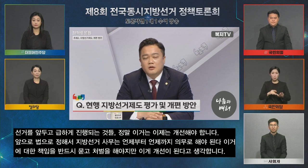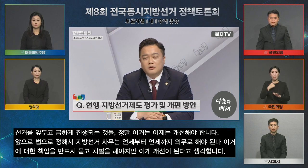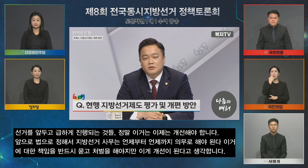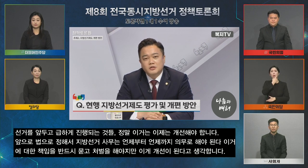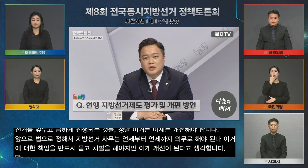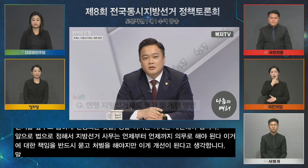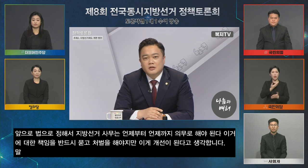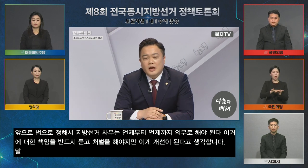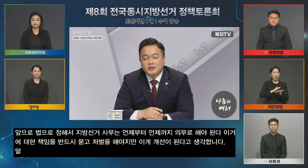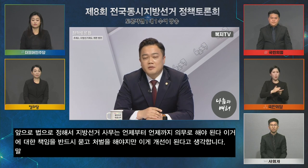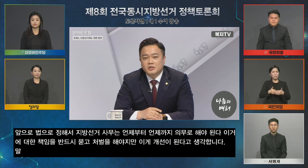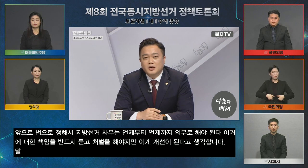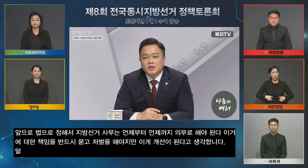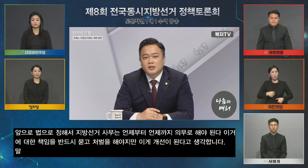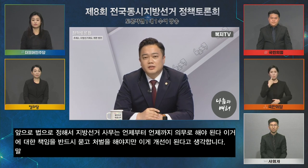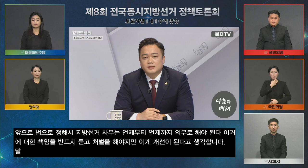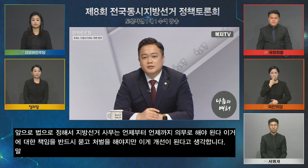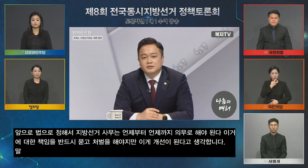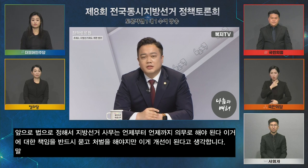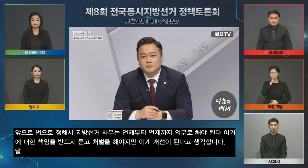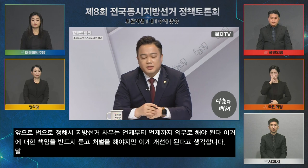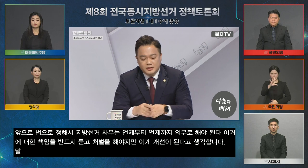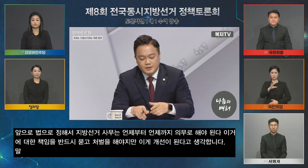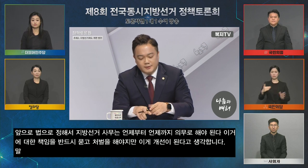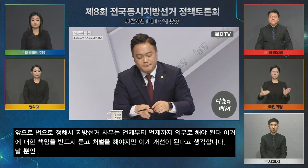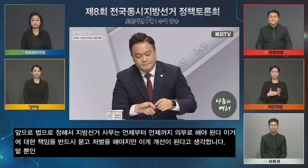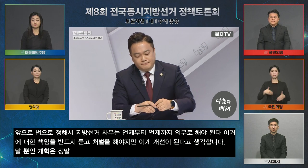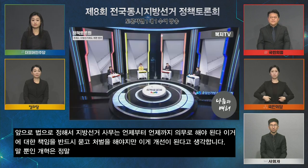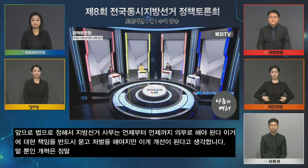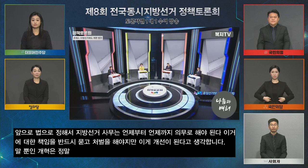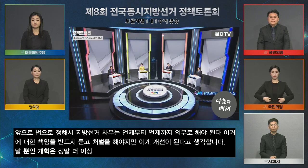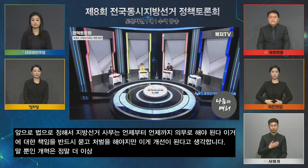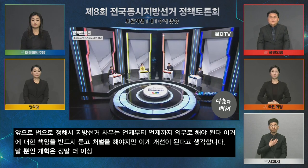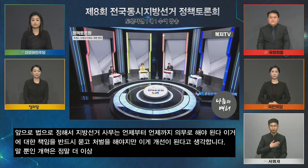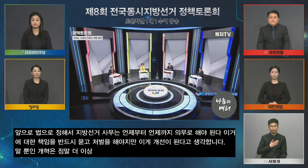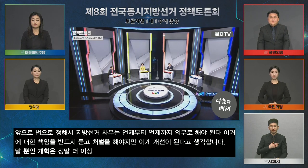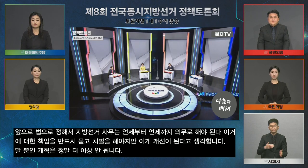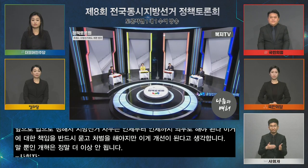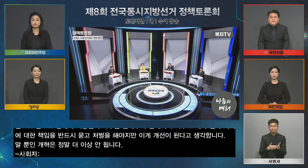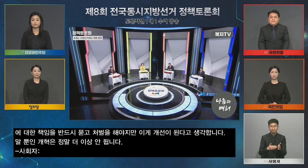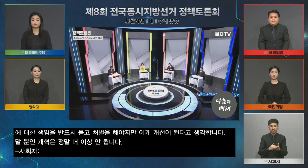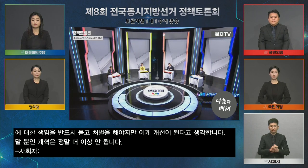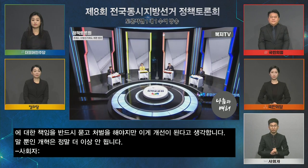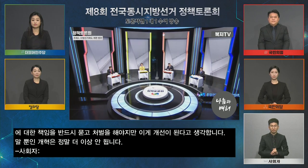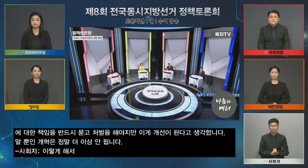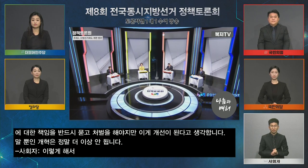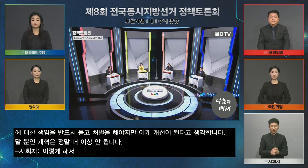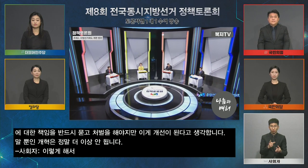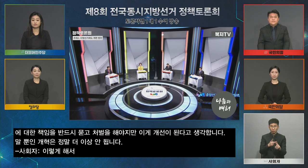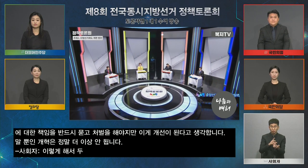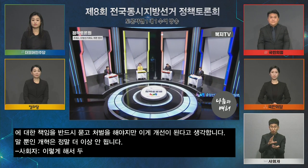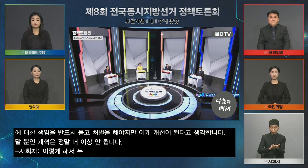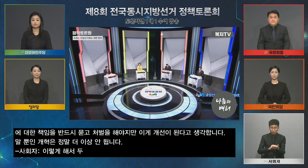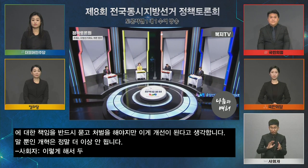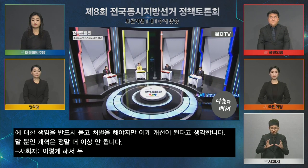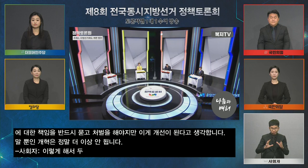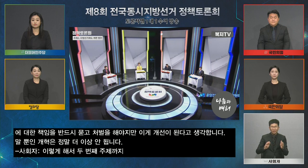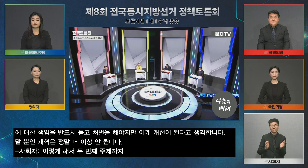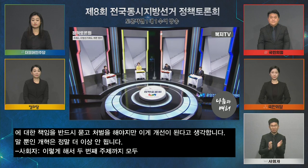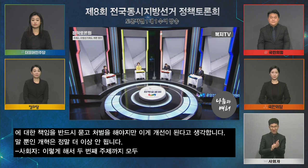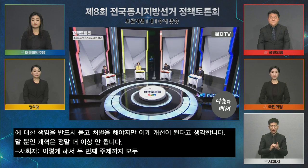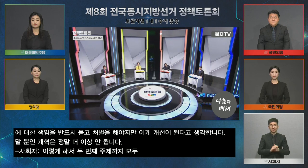더 이상 안 됩니다. 네, 좋습니다. 이렇게 해서 두 번째 주제까지 모두 토론을